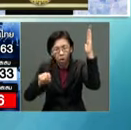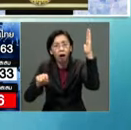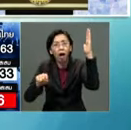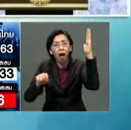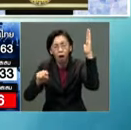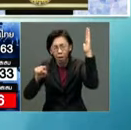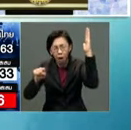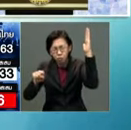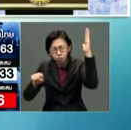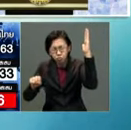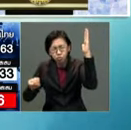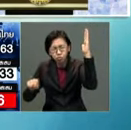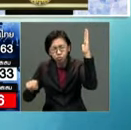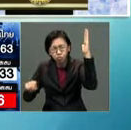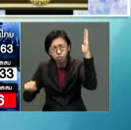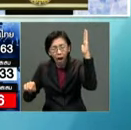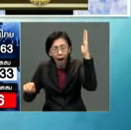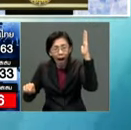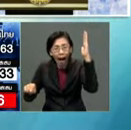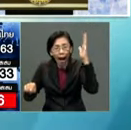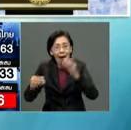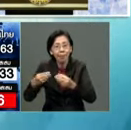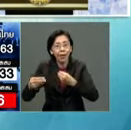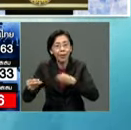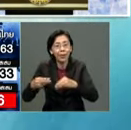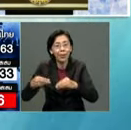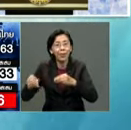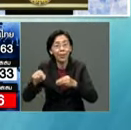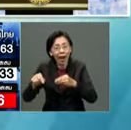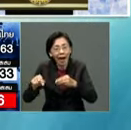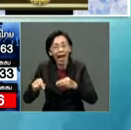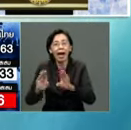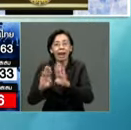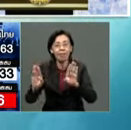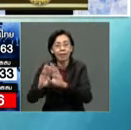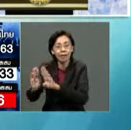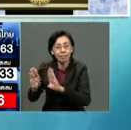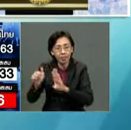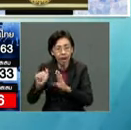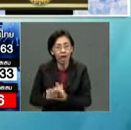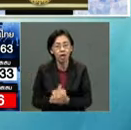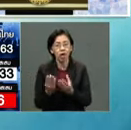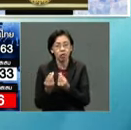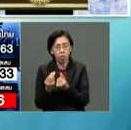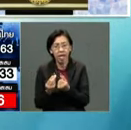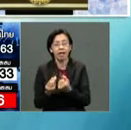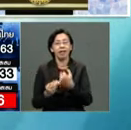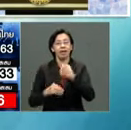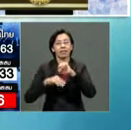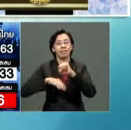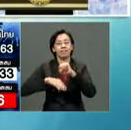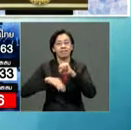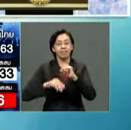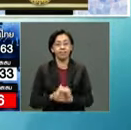การผ่อนคลายระยะที่1นะครับก็ตัวเลขก็ยังอยู่ใน1หลักนะครับ